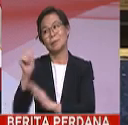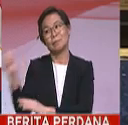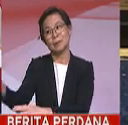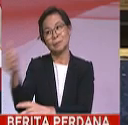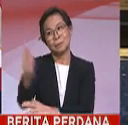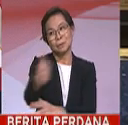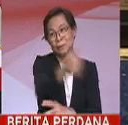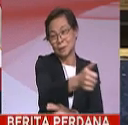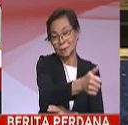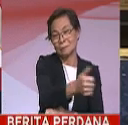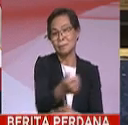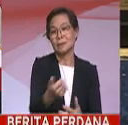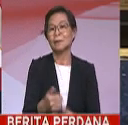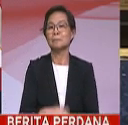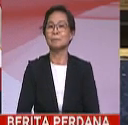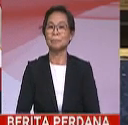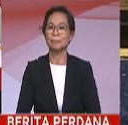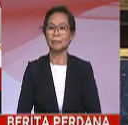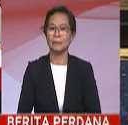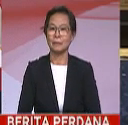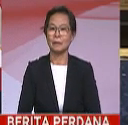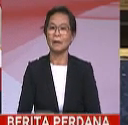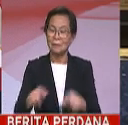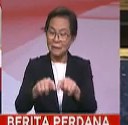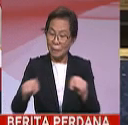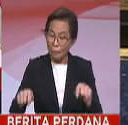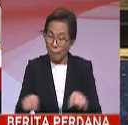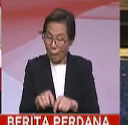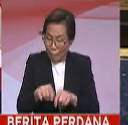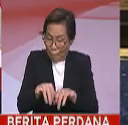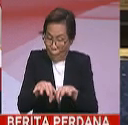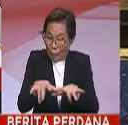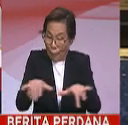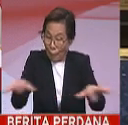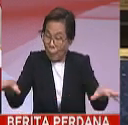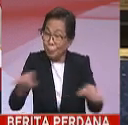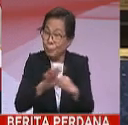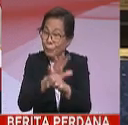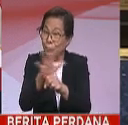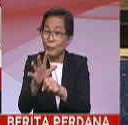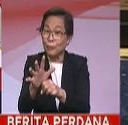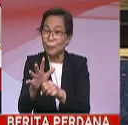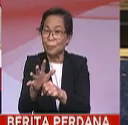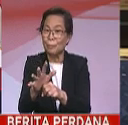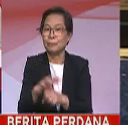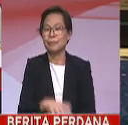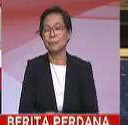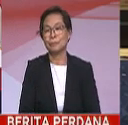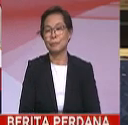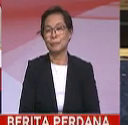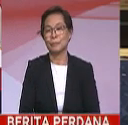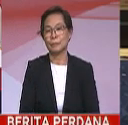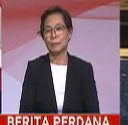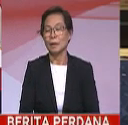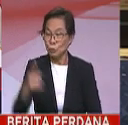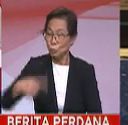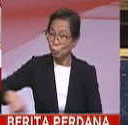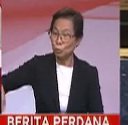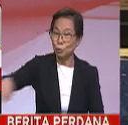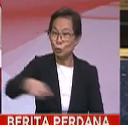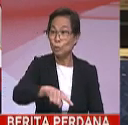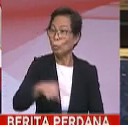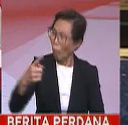masing-masing daripada menjadi tempat penularan jangkitan COVID-19. Anda semua